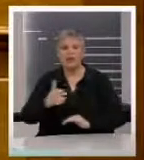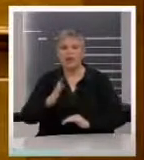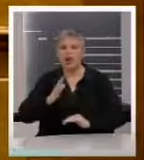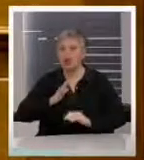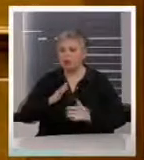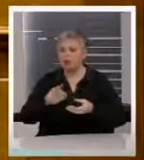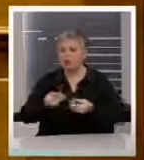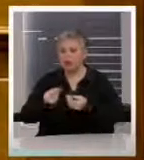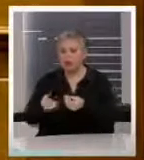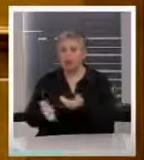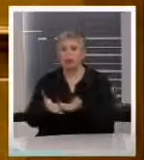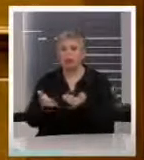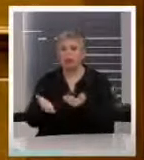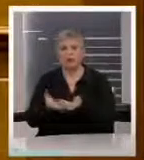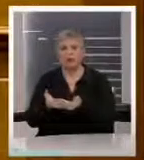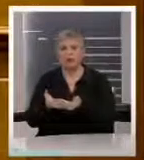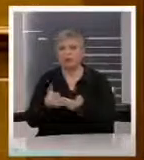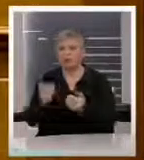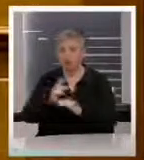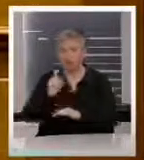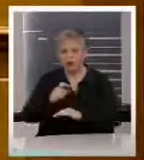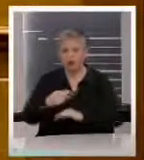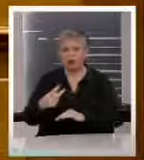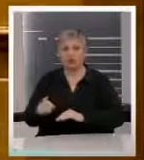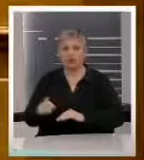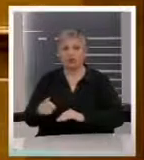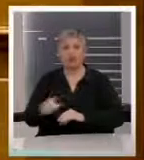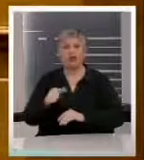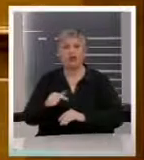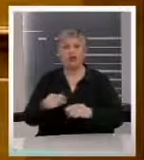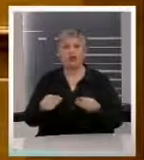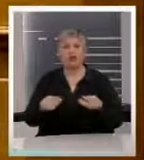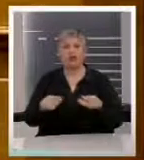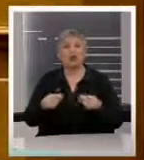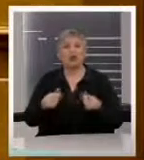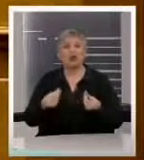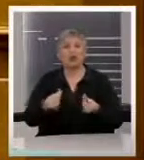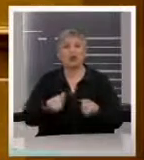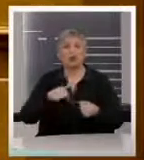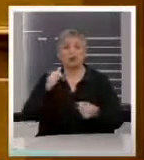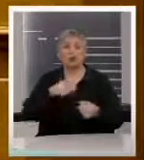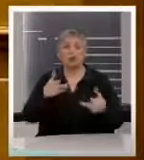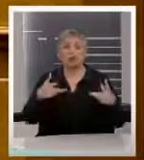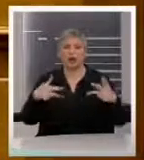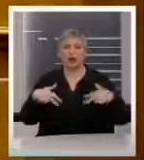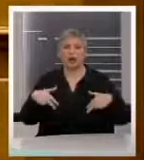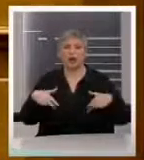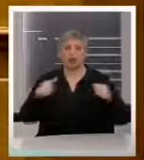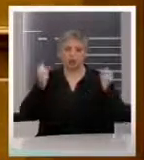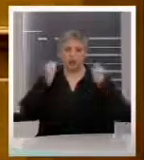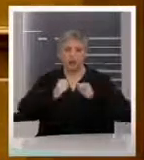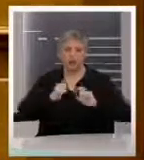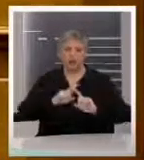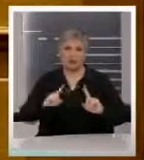ανάγκη, εξασφαλίζοντας ανθρώπινες συνθήκες διαβίωσης, αλλά και με τρόπο που δεν επιβαρύνει τον κρατικός προϋπολογισμός, καθώς με μέρημνα του